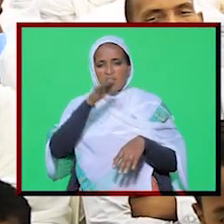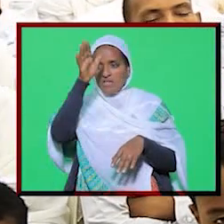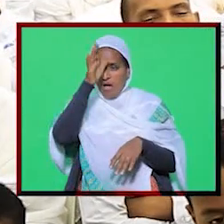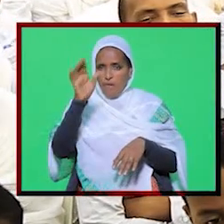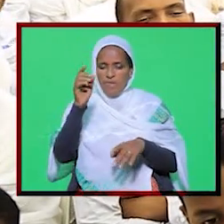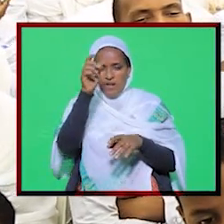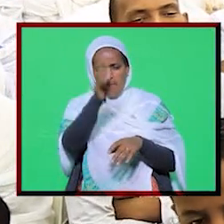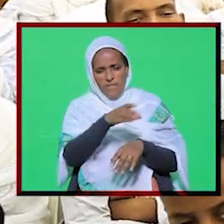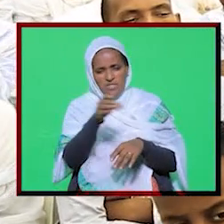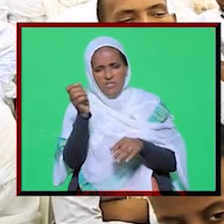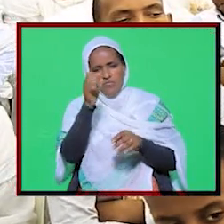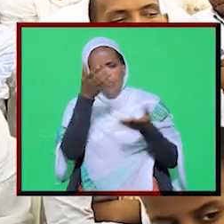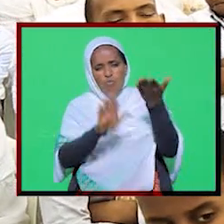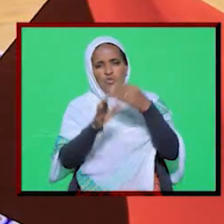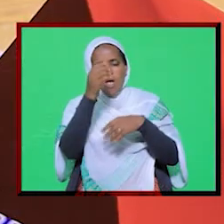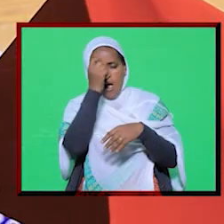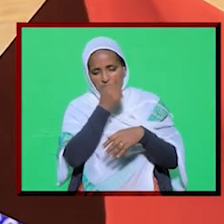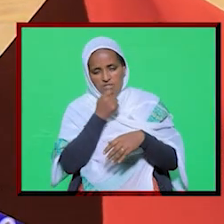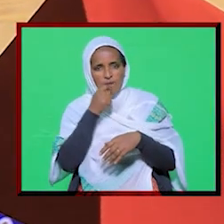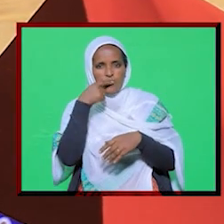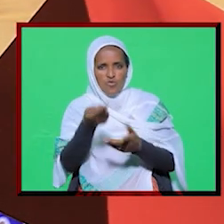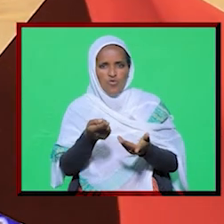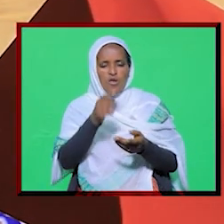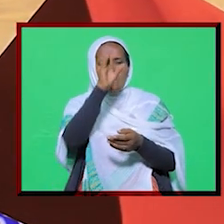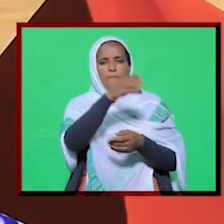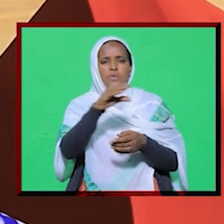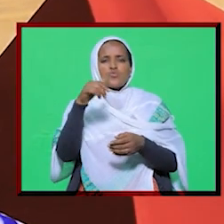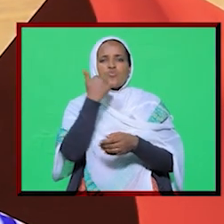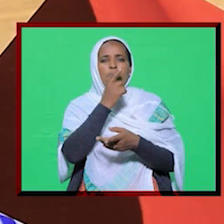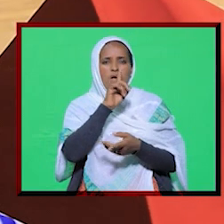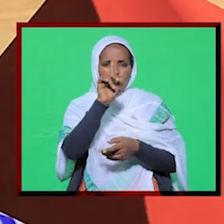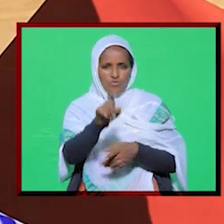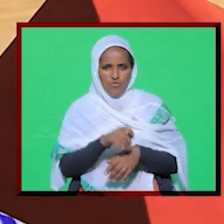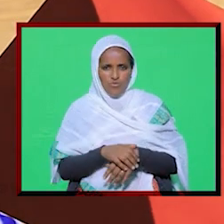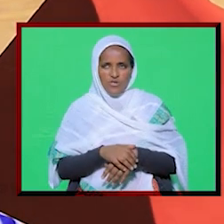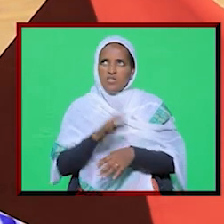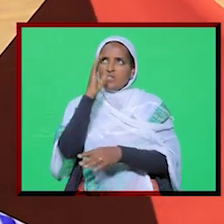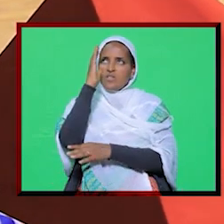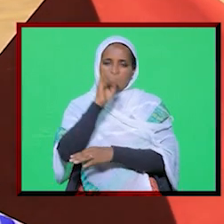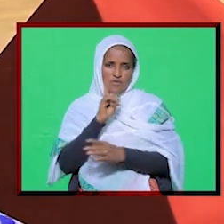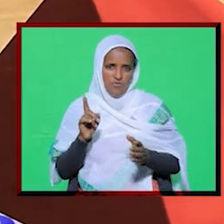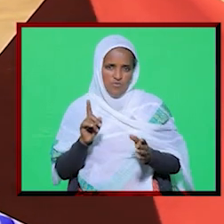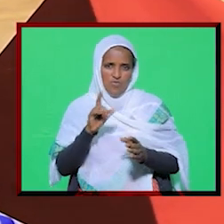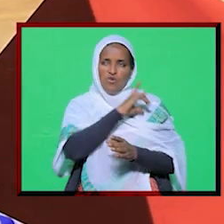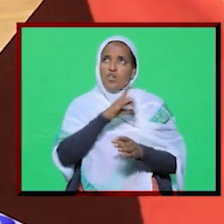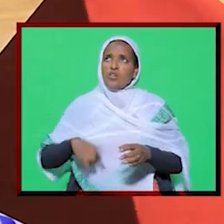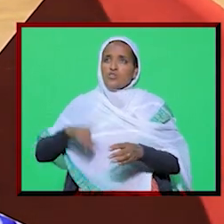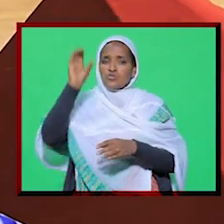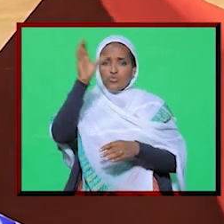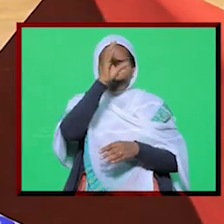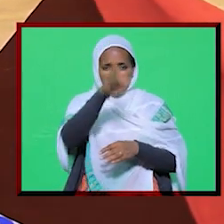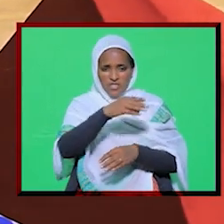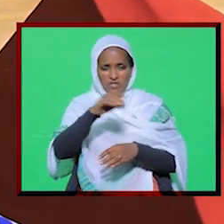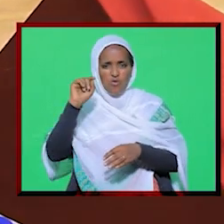ገሌን መስቀል ብሞት አልሳለምም የሚሉ ሰዎች አሉ። መስቀሉ የማን ነው? ምእመናን፣ የእግዚአብሔር ነው። የክርስቶስ መስቀል ደግሞ